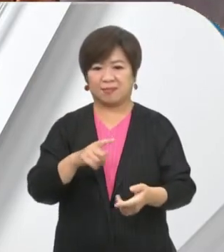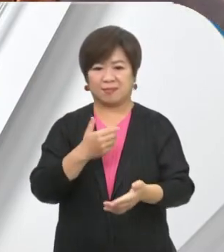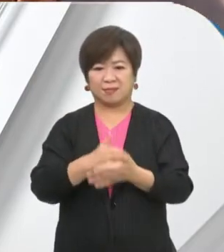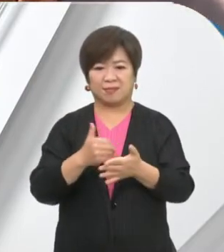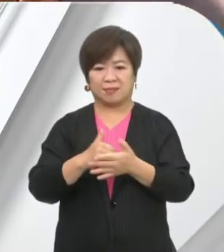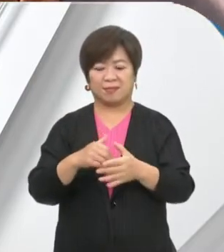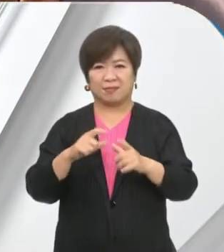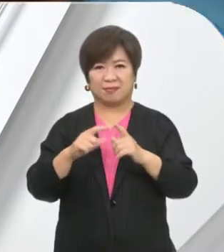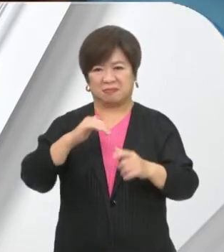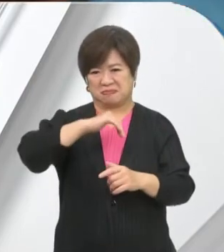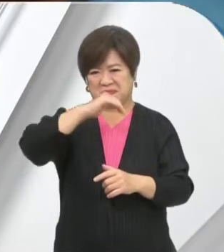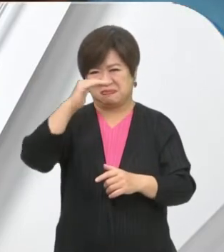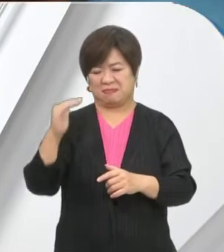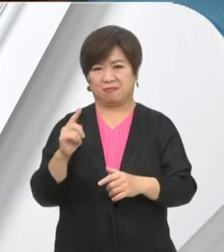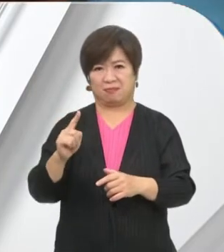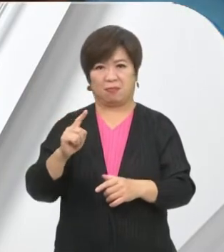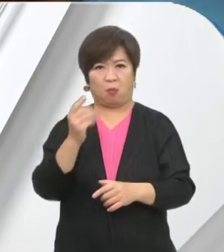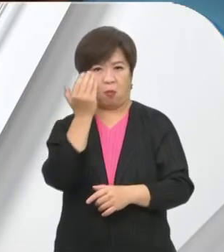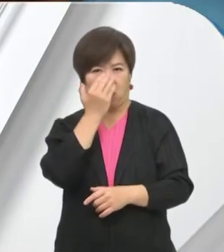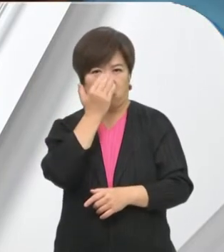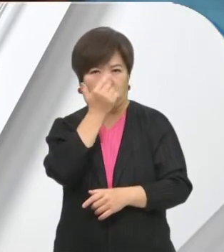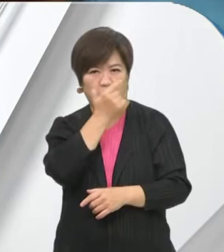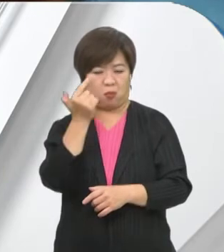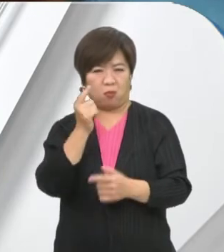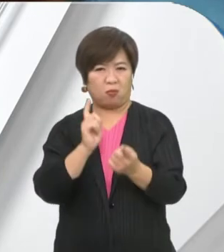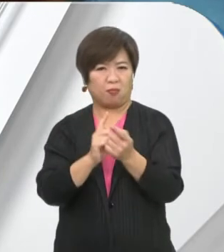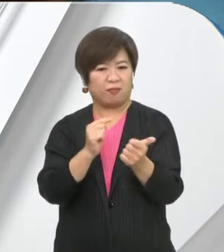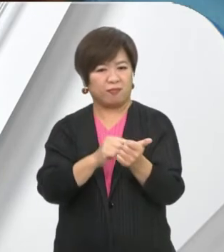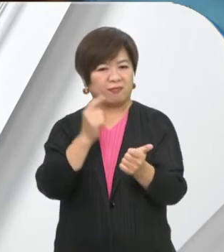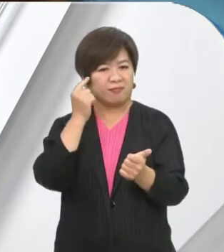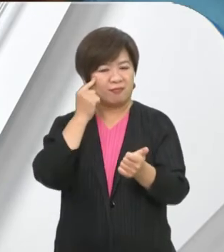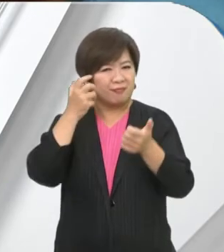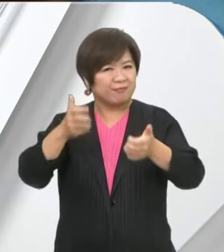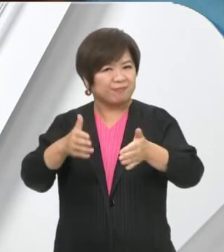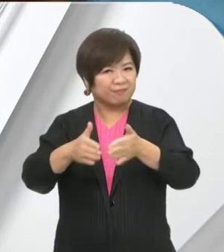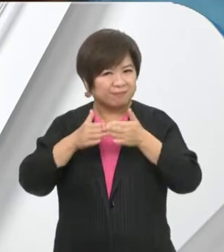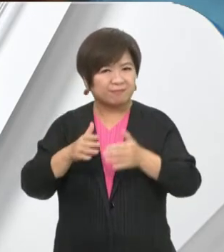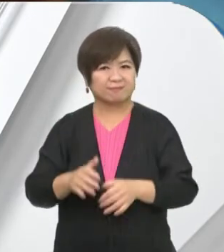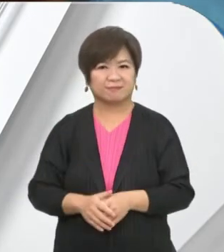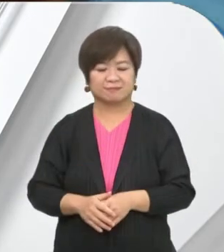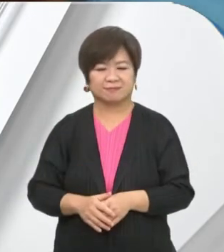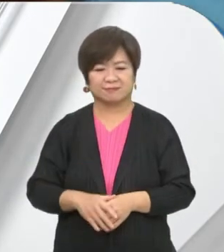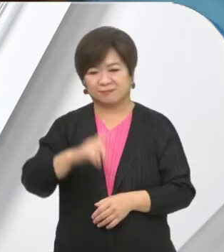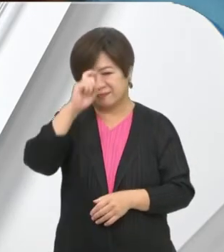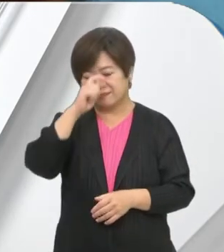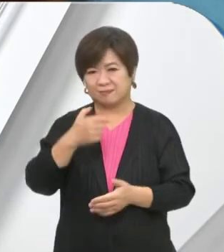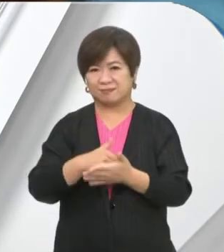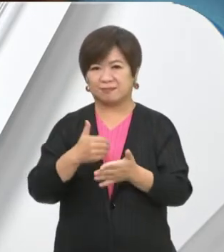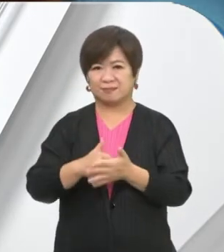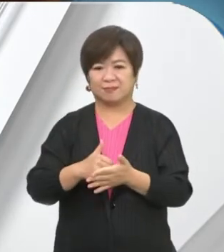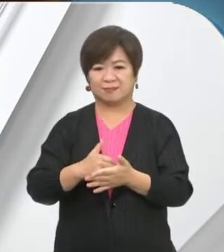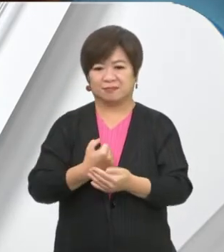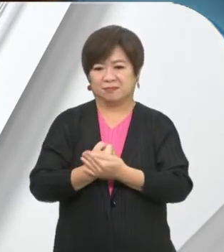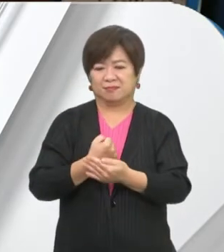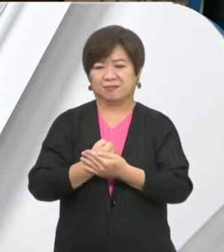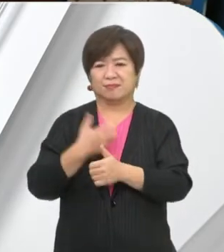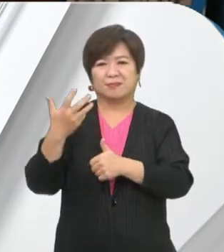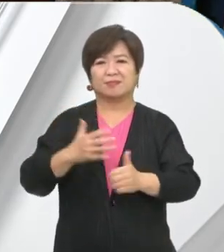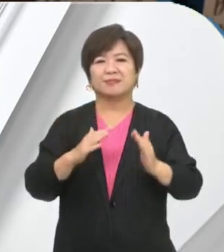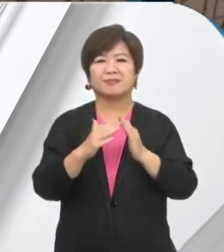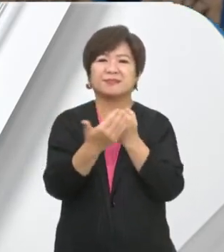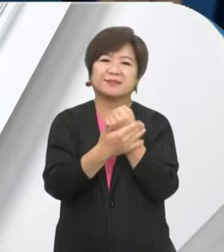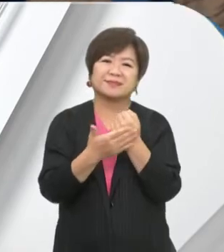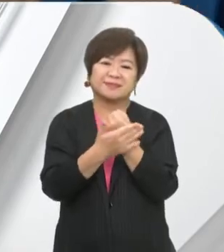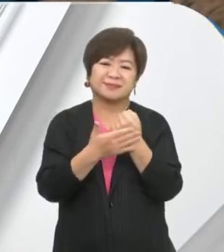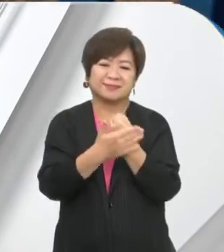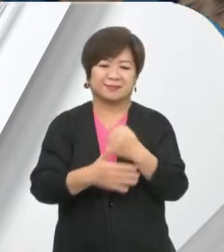坝尖山最好的状态，所以他认为这幅画对他来讲是非常重要的。那他也希望说这幅画就当成我们自己的传家之宝。 外